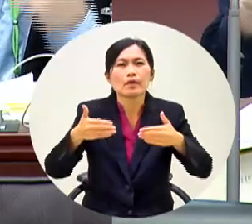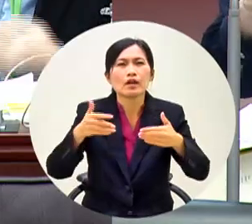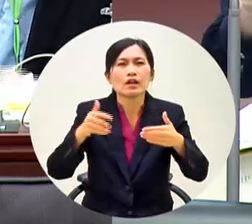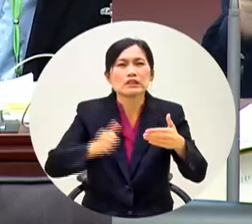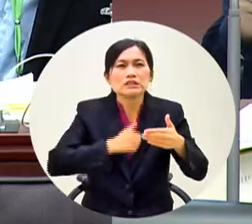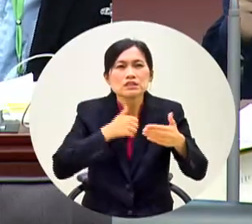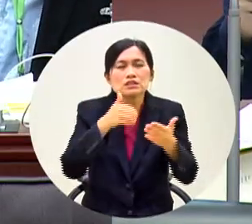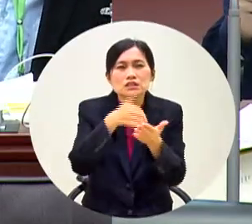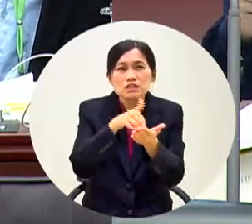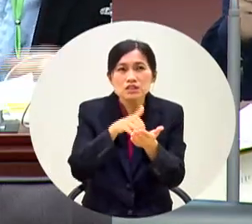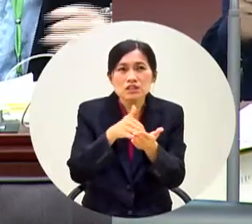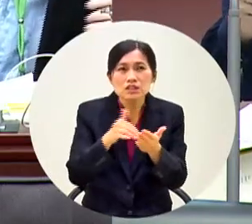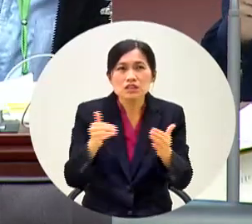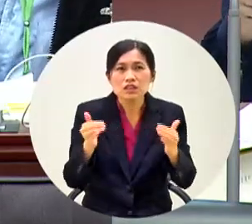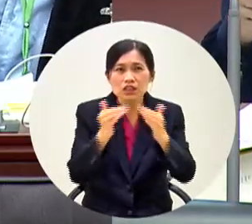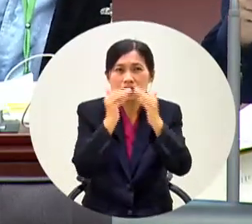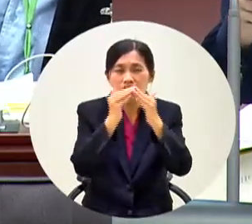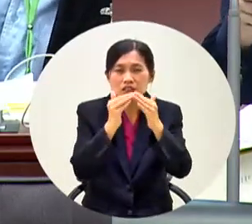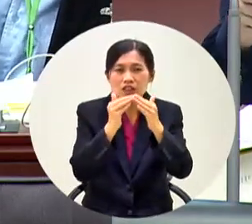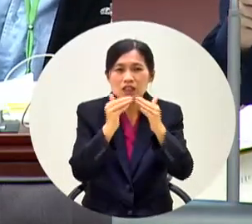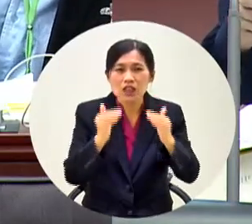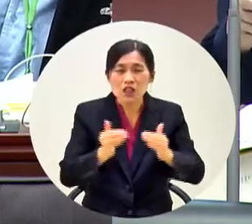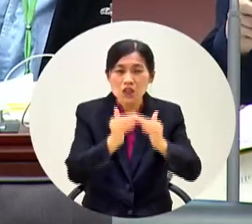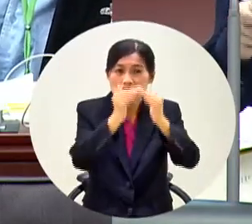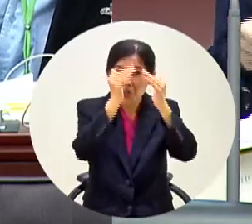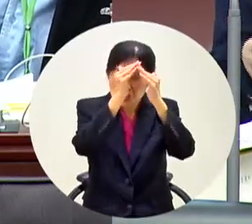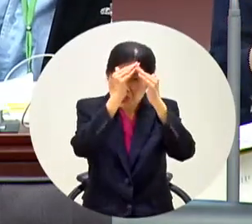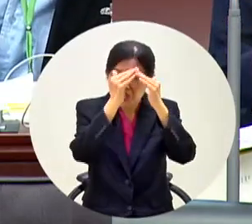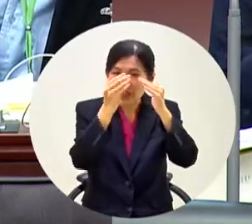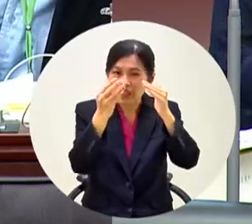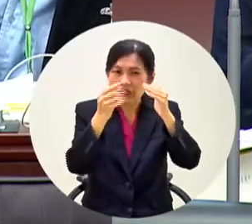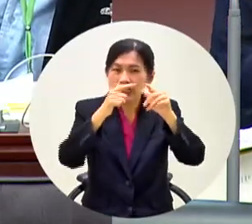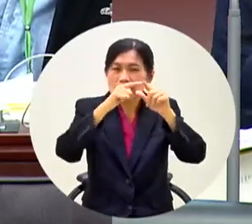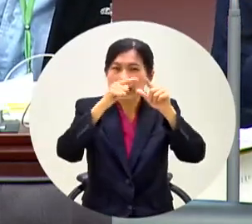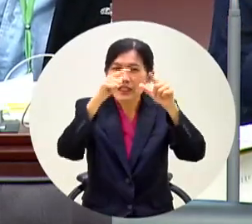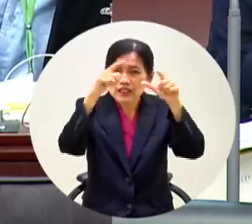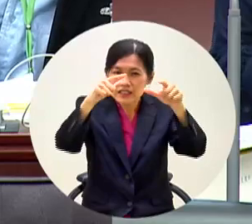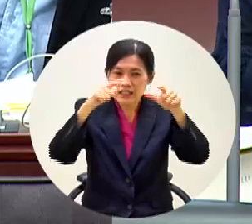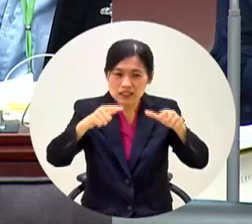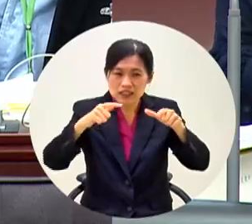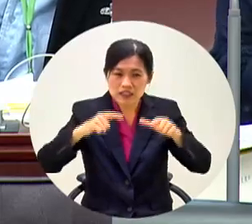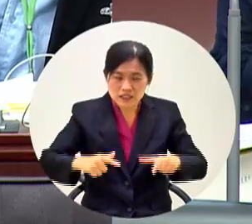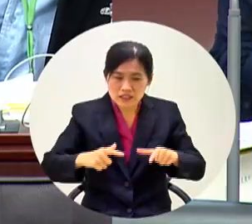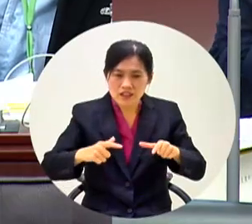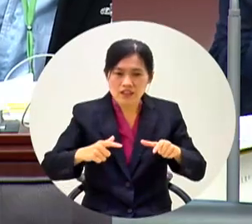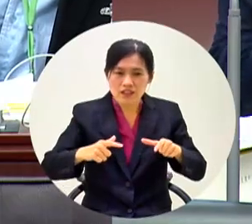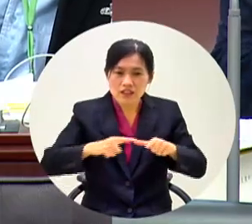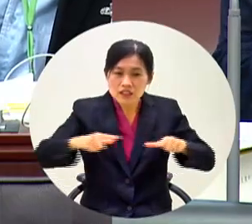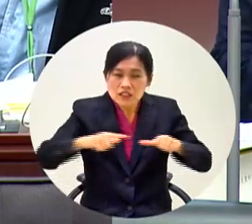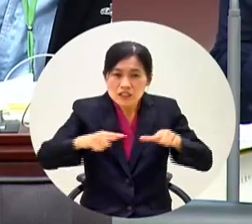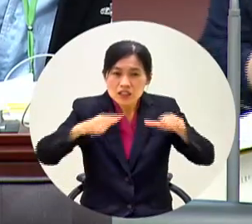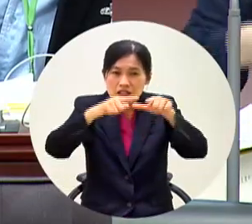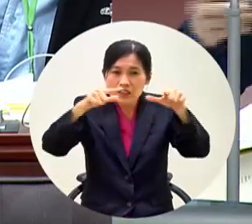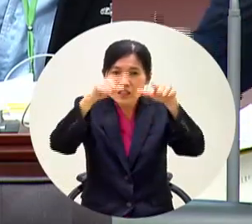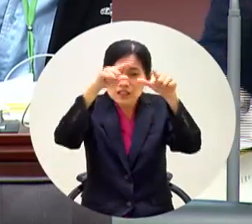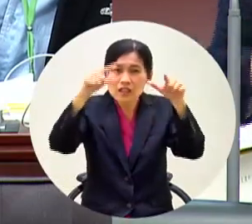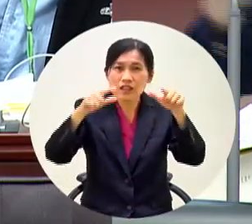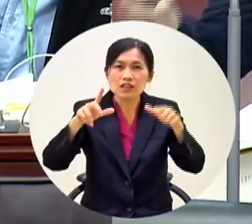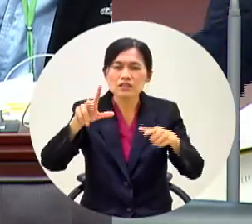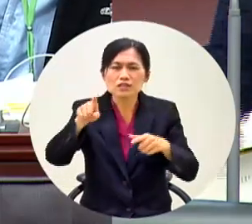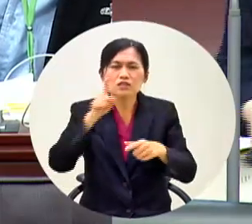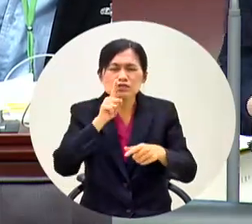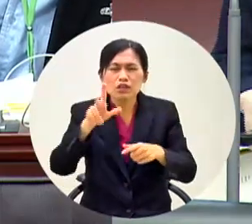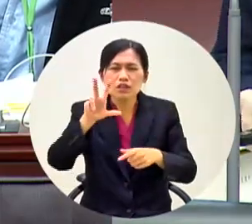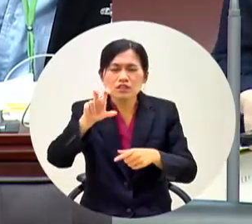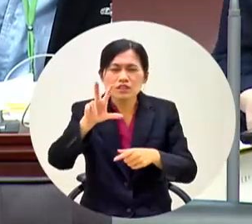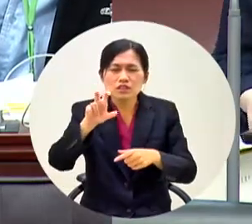它的建物的楼地板面积一定会比你在大林埔来 的好。你现在的意思是说，77期从化里头全部